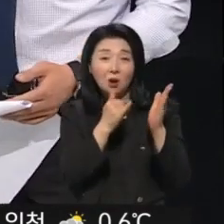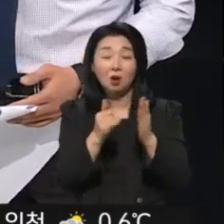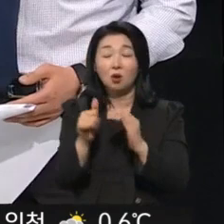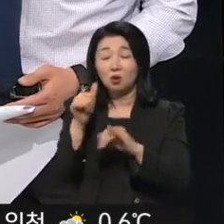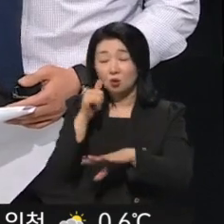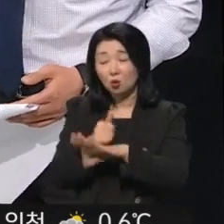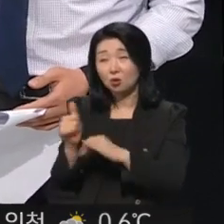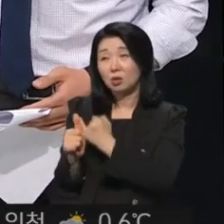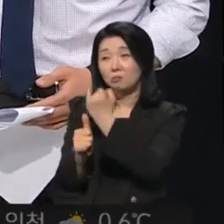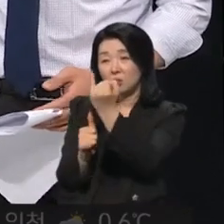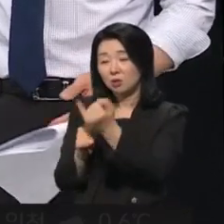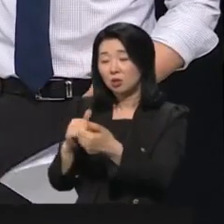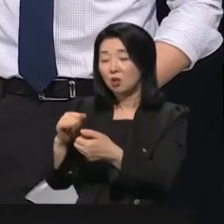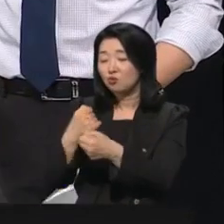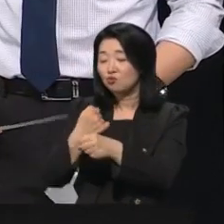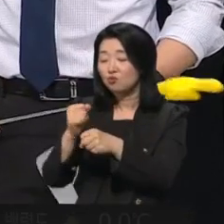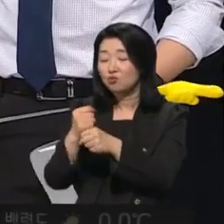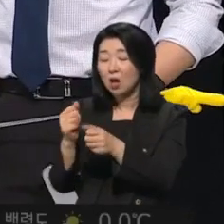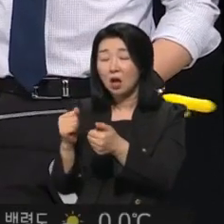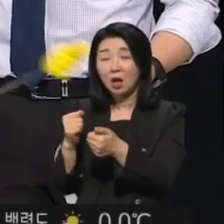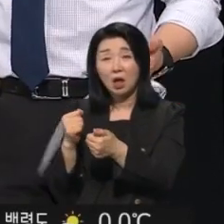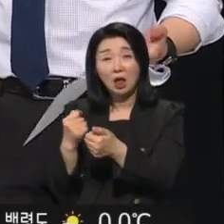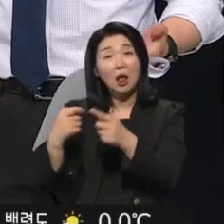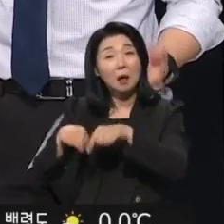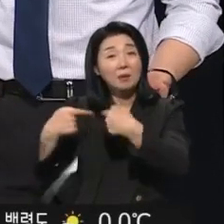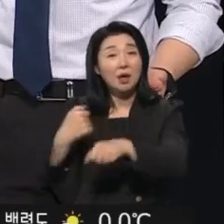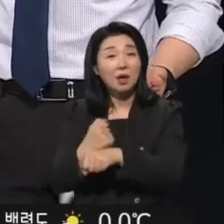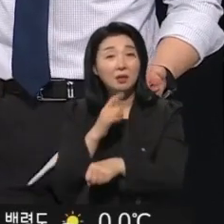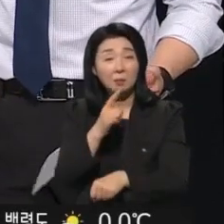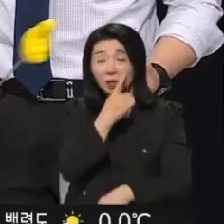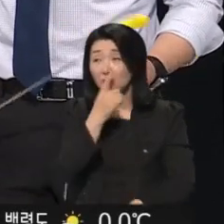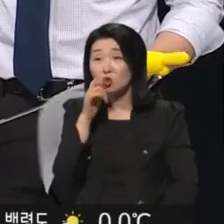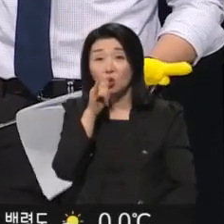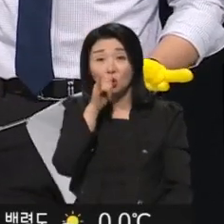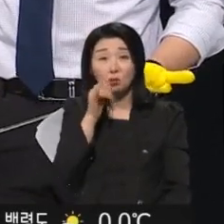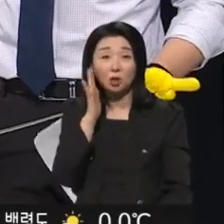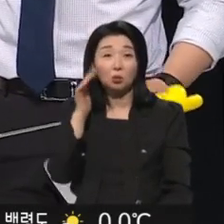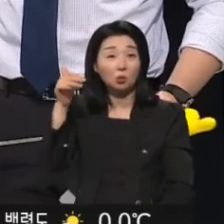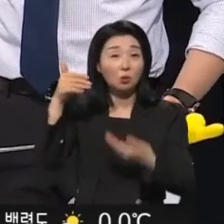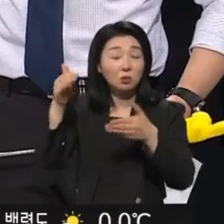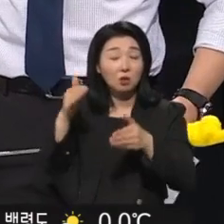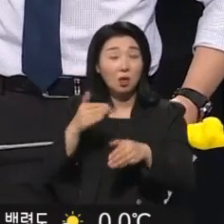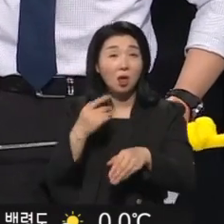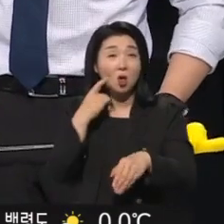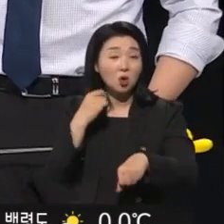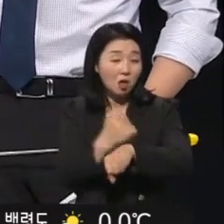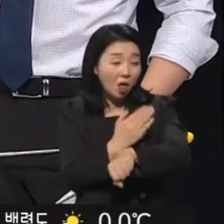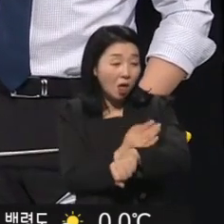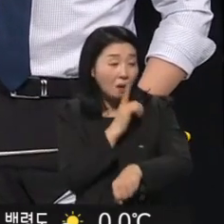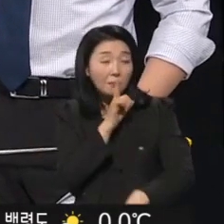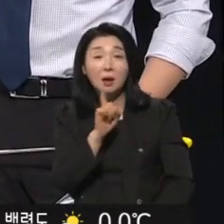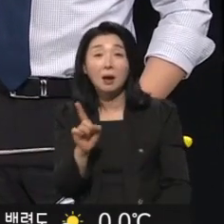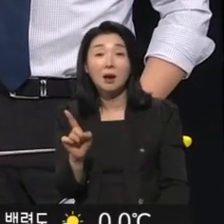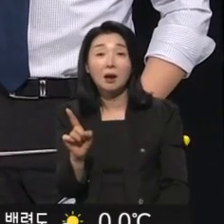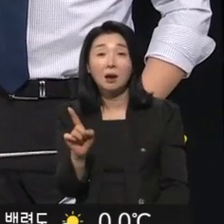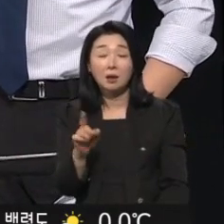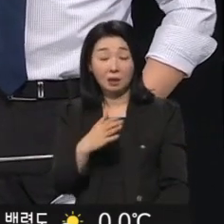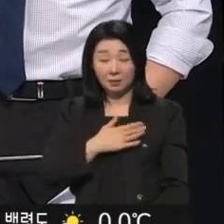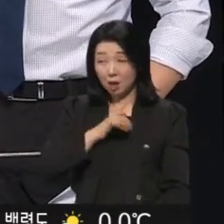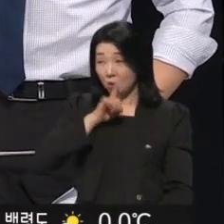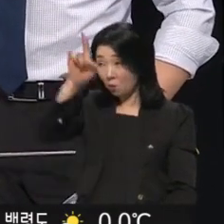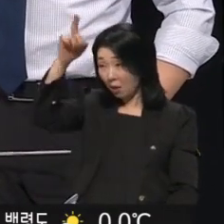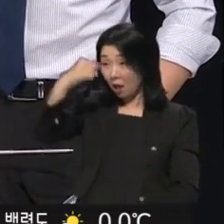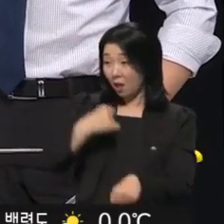조작에 관여를 했다라는 주장인데요. 이렇게 증거가 있는데 대통령실이 허위 사실을 유포했다며 자신을 고발한